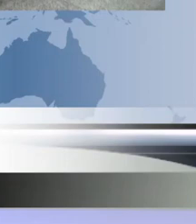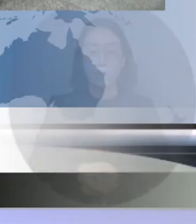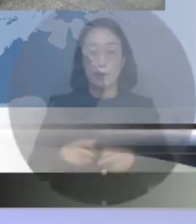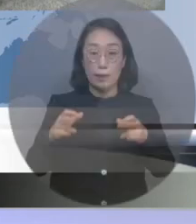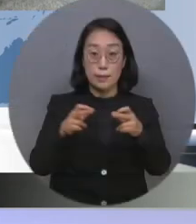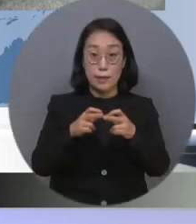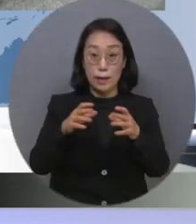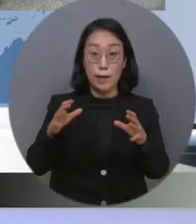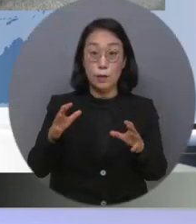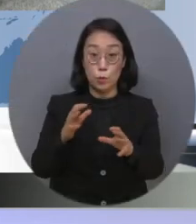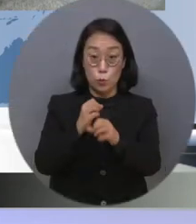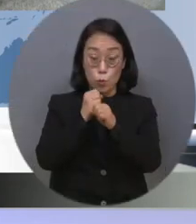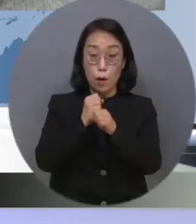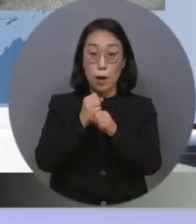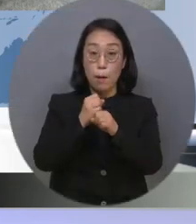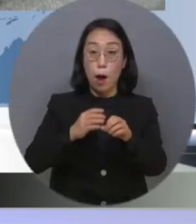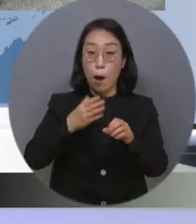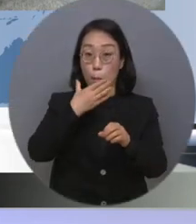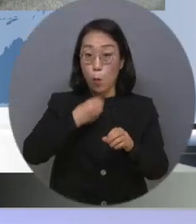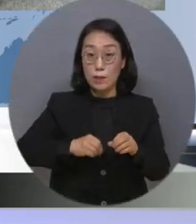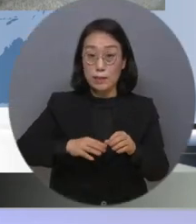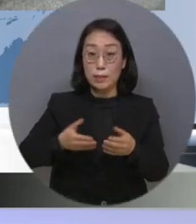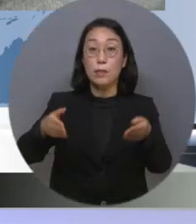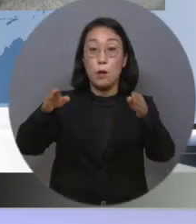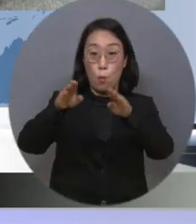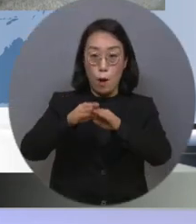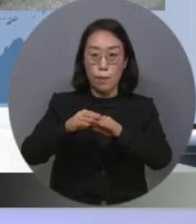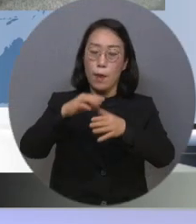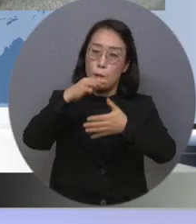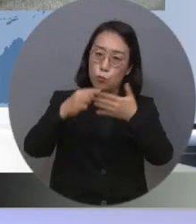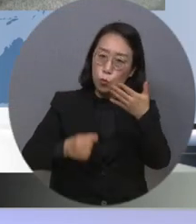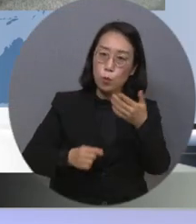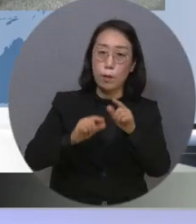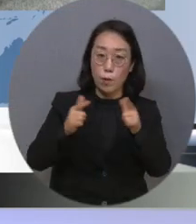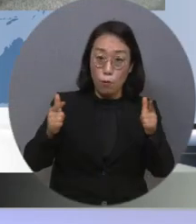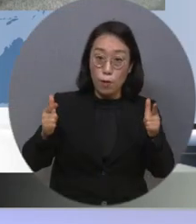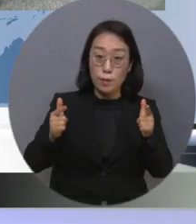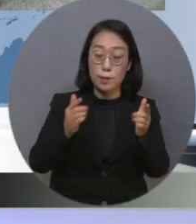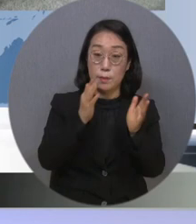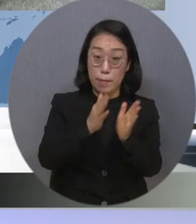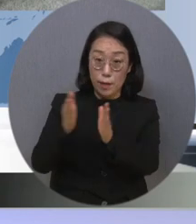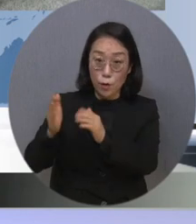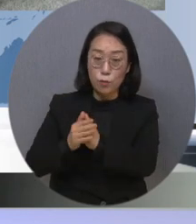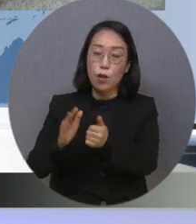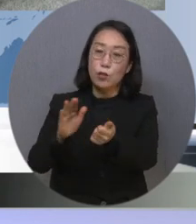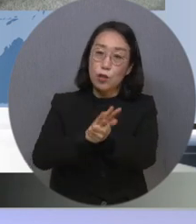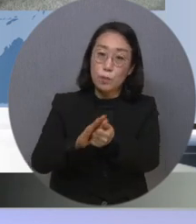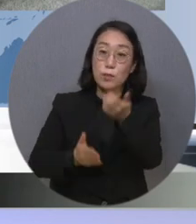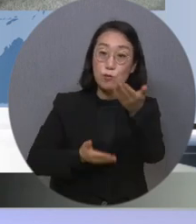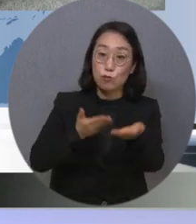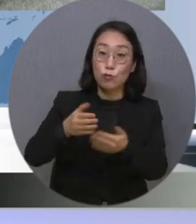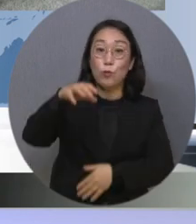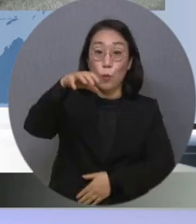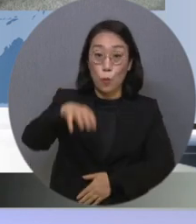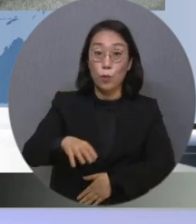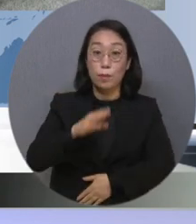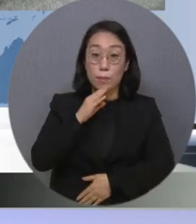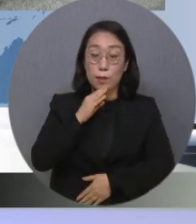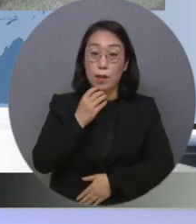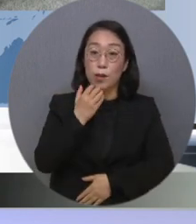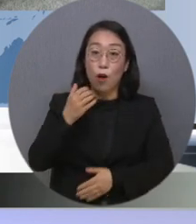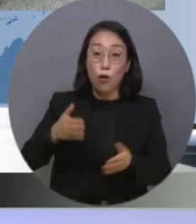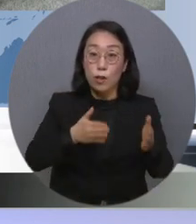장애인 종합복지관은 장애인에게 다양한 프로그램을 통해 건강한 삶을 위한 여러 서비스를 제공하고 있는데요.